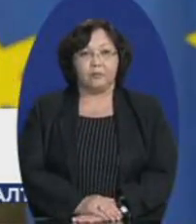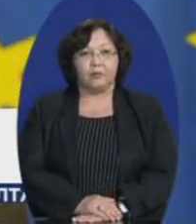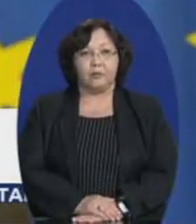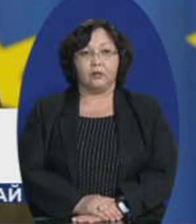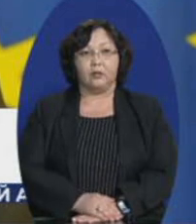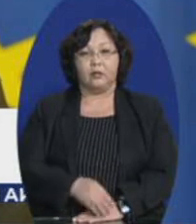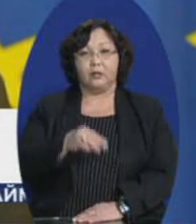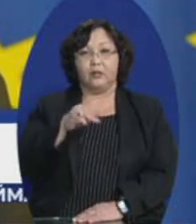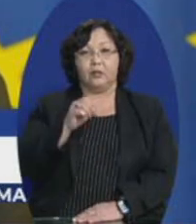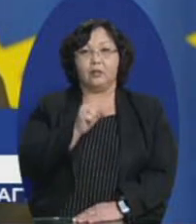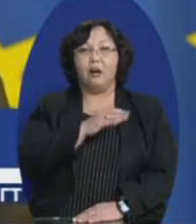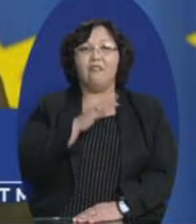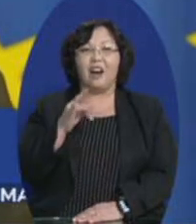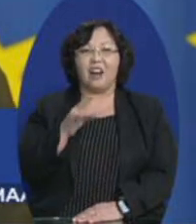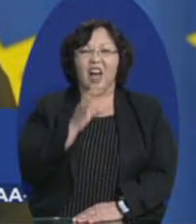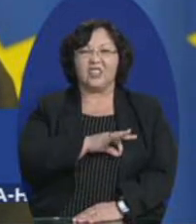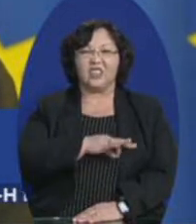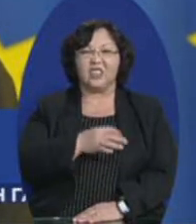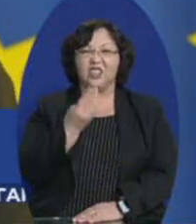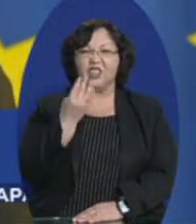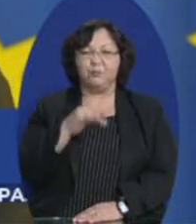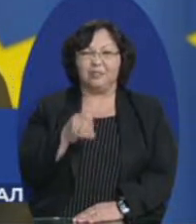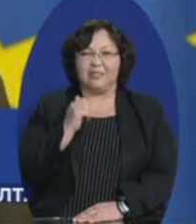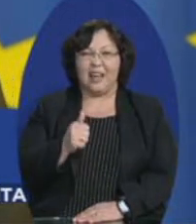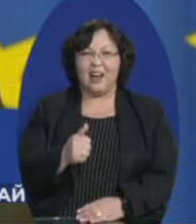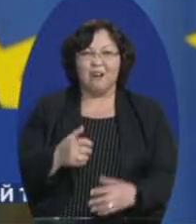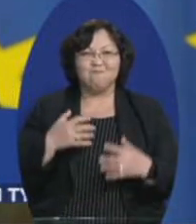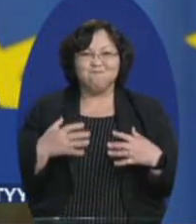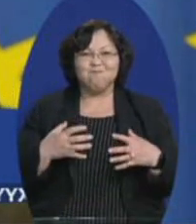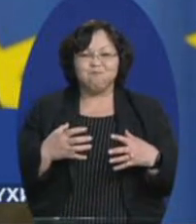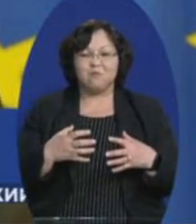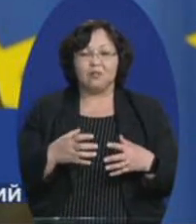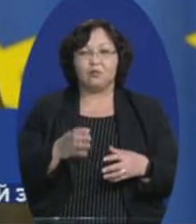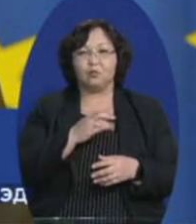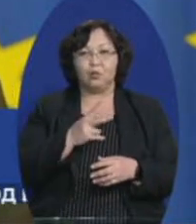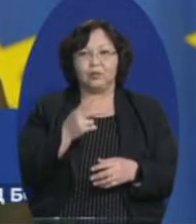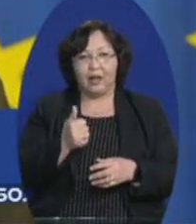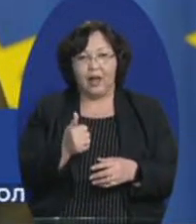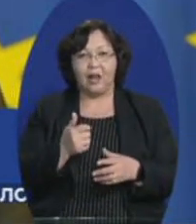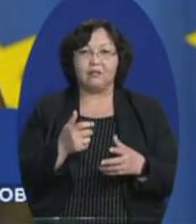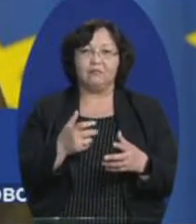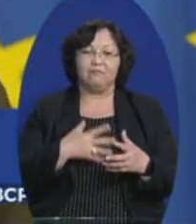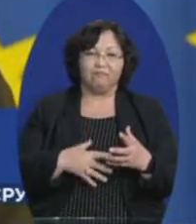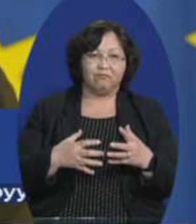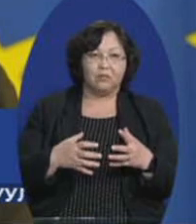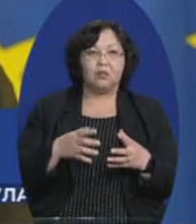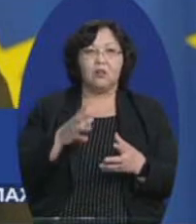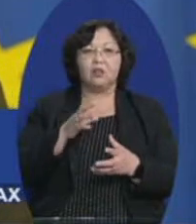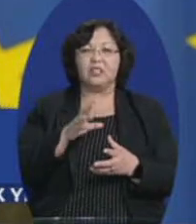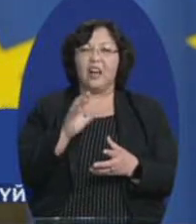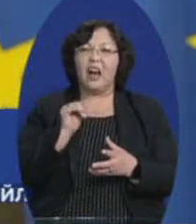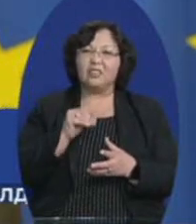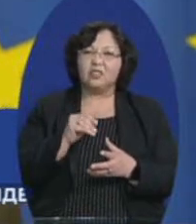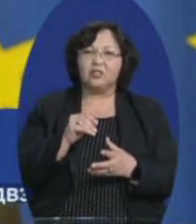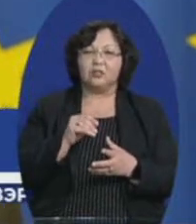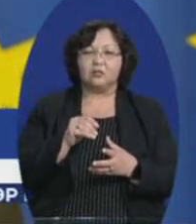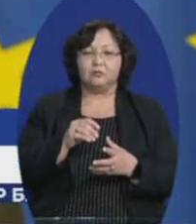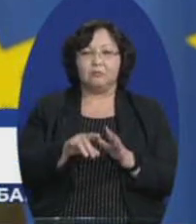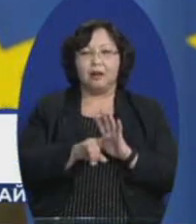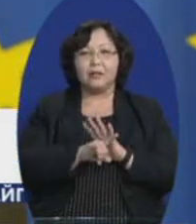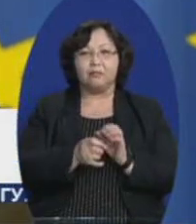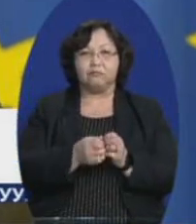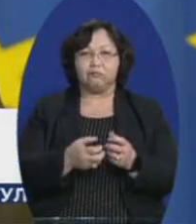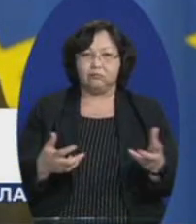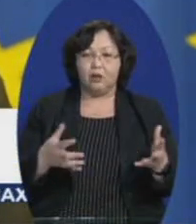Таварлаг ашиг шимт үйлдвэрийн мал авах мөн оюутан сурагчдыг Франц сургах мөн одоо